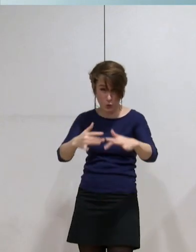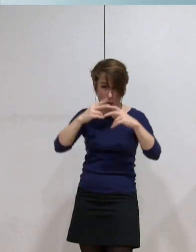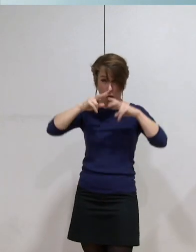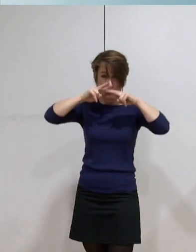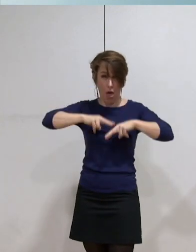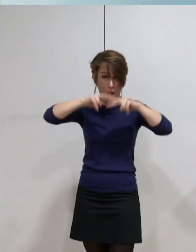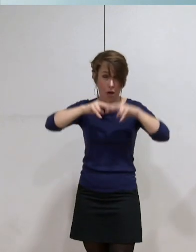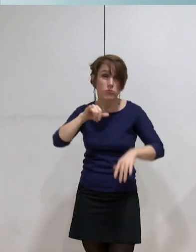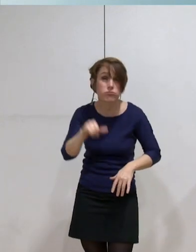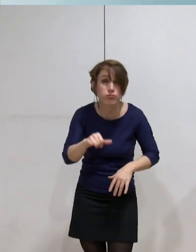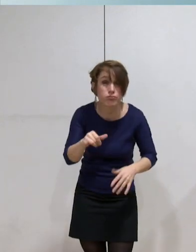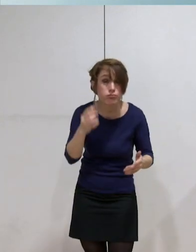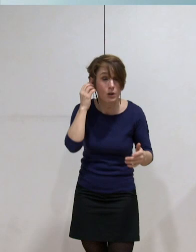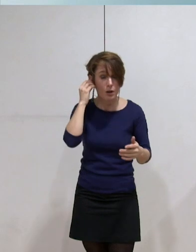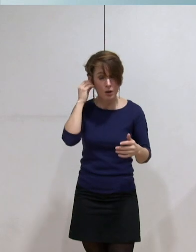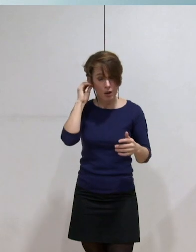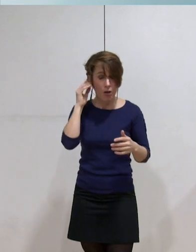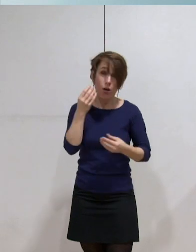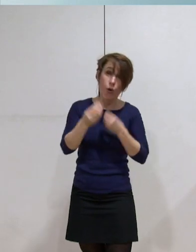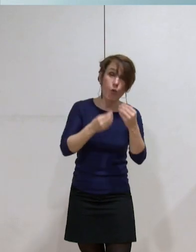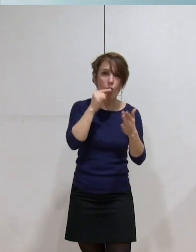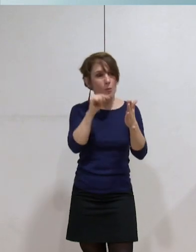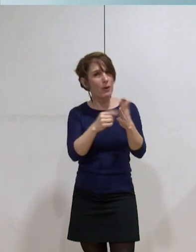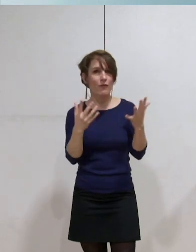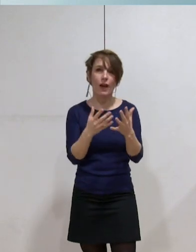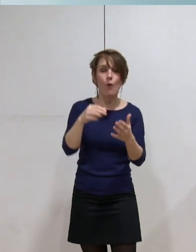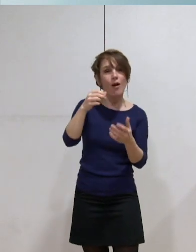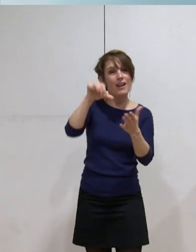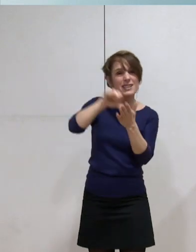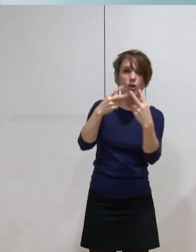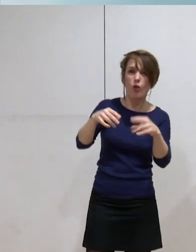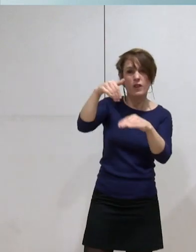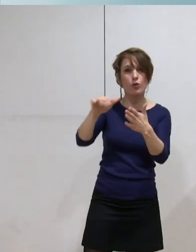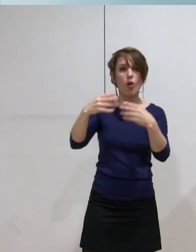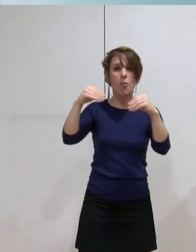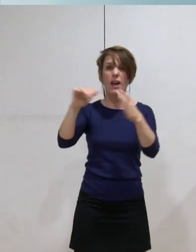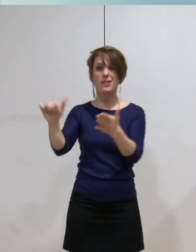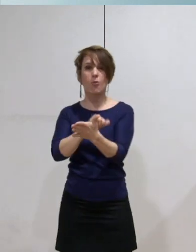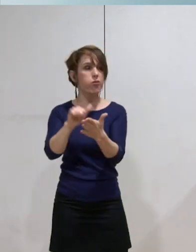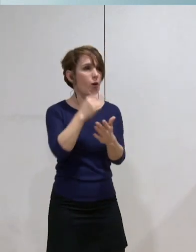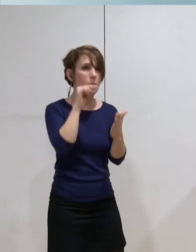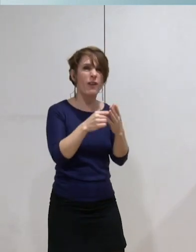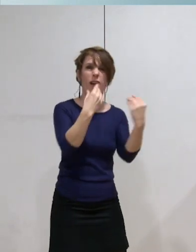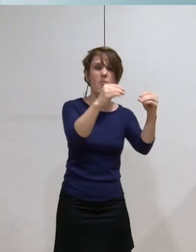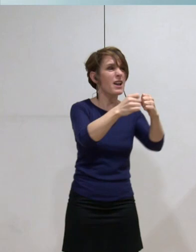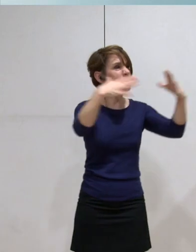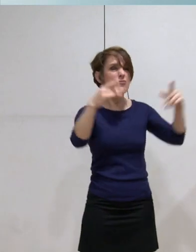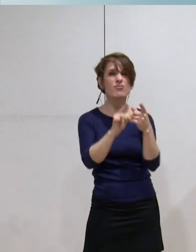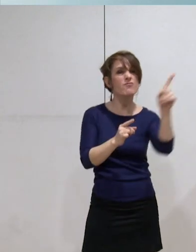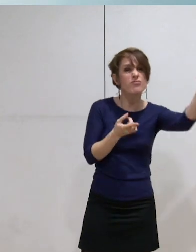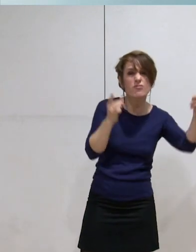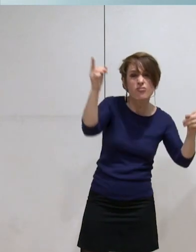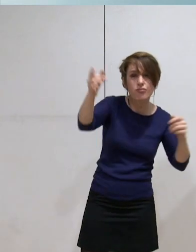surfaces aux périphéries au détriment de notre commerce de ville il heurte aussi ceux qui préfèrent le goudron aux arbres qui